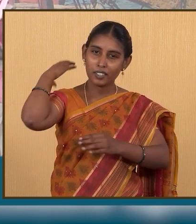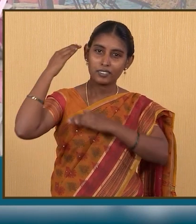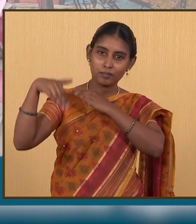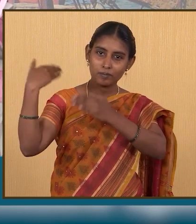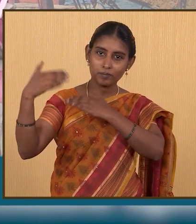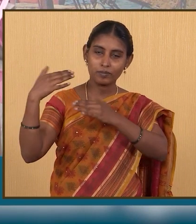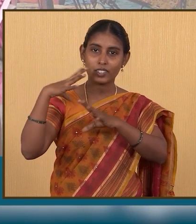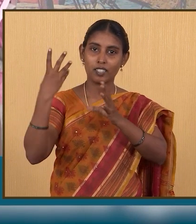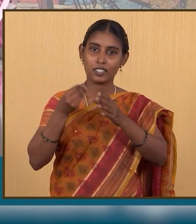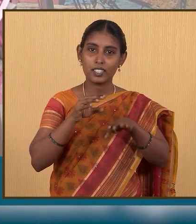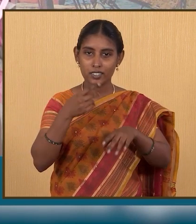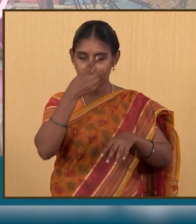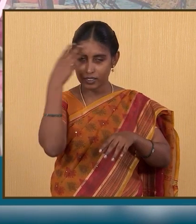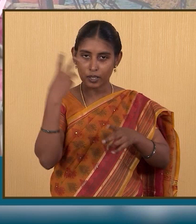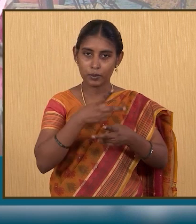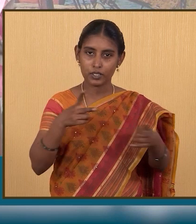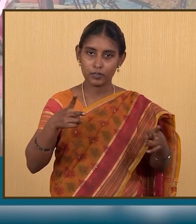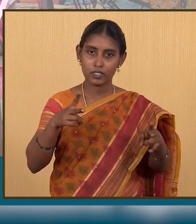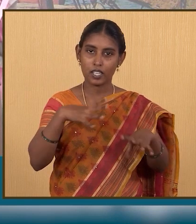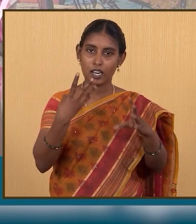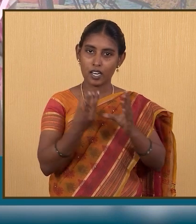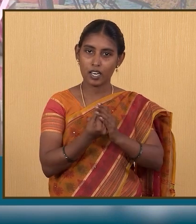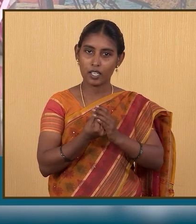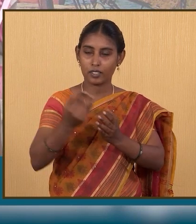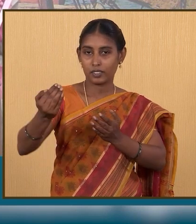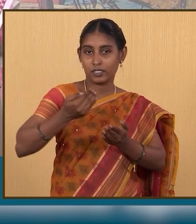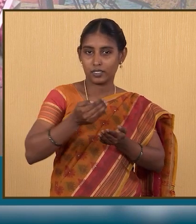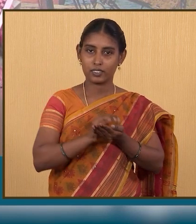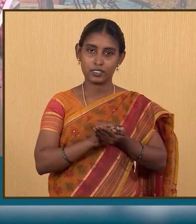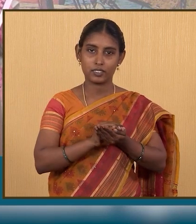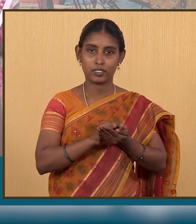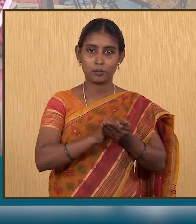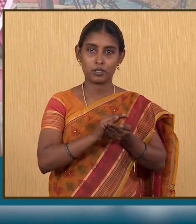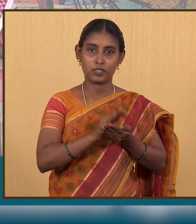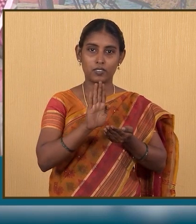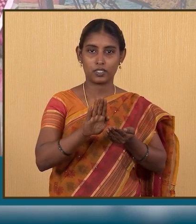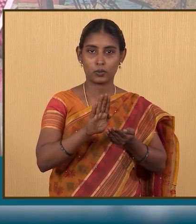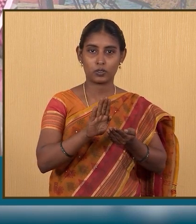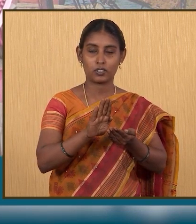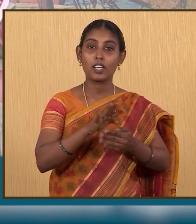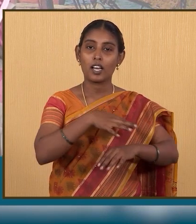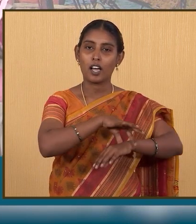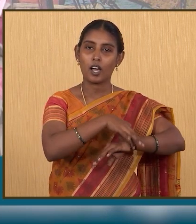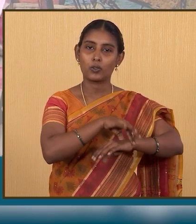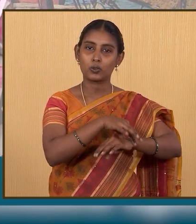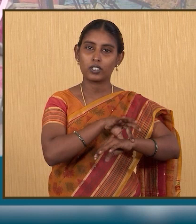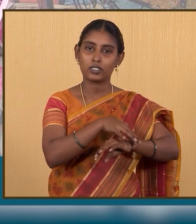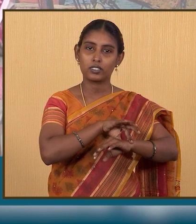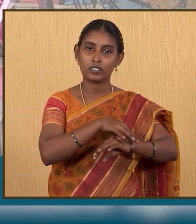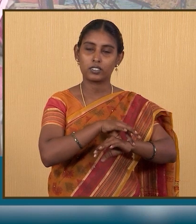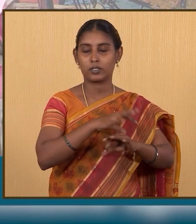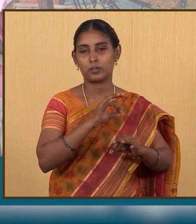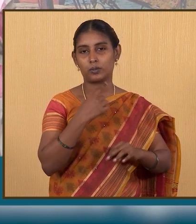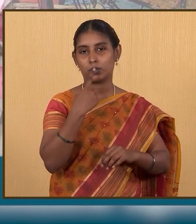சமயம் சார்ந்த, கலாச்சாரம் சார்ந்த இந்த தகவல்களை எல்லாம் சேமித்து வைக்கக்கூடிய இடத்தை